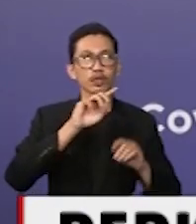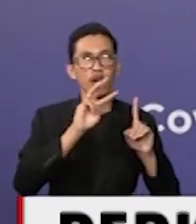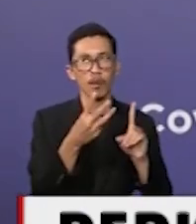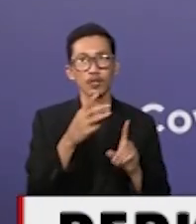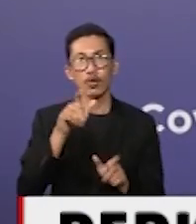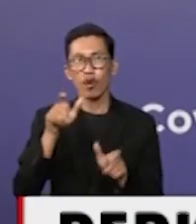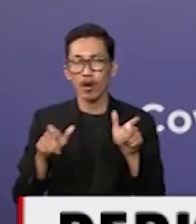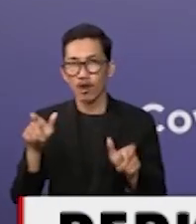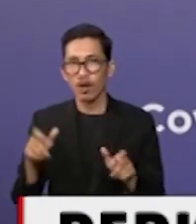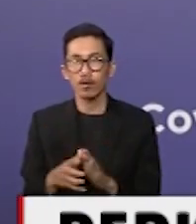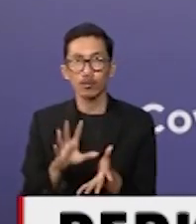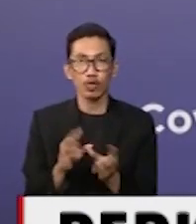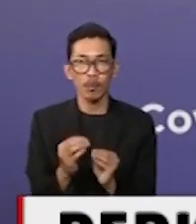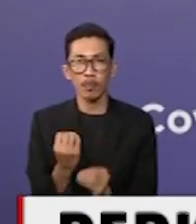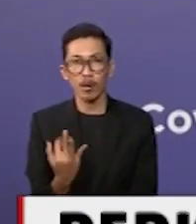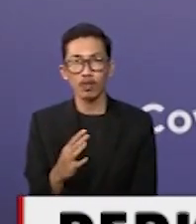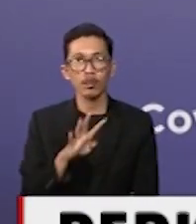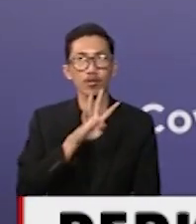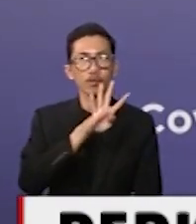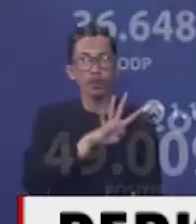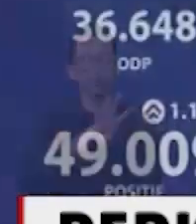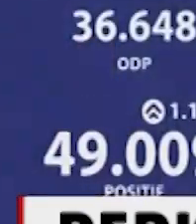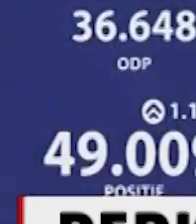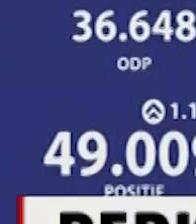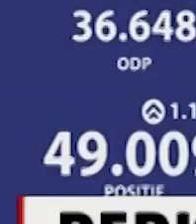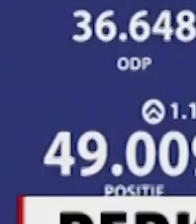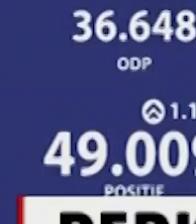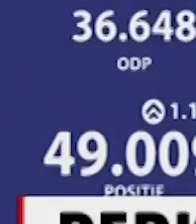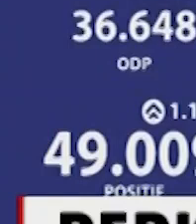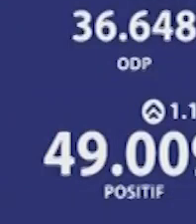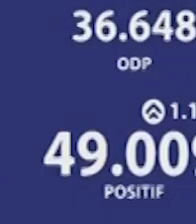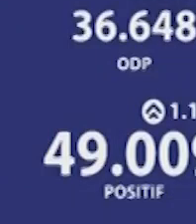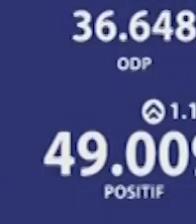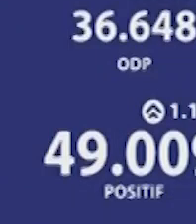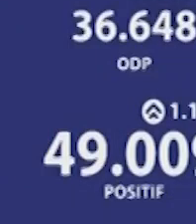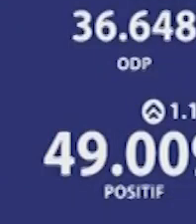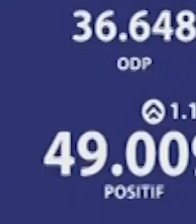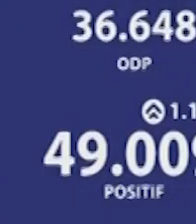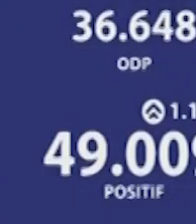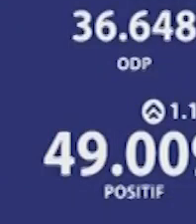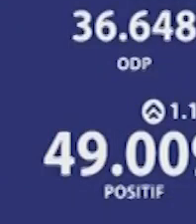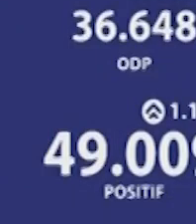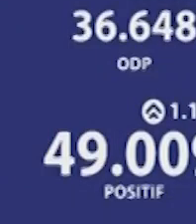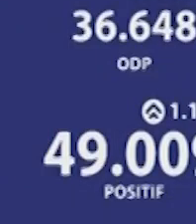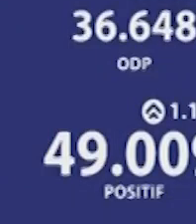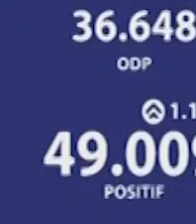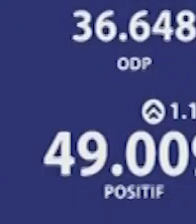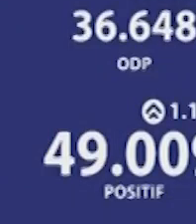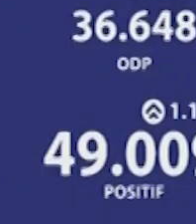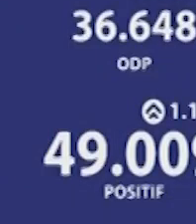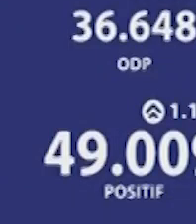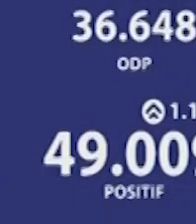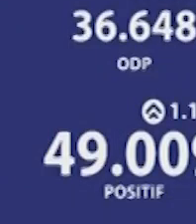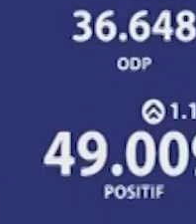orang, sehingga totalnya menjadi 49.009 orang. Hasil positif ini distribusinya